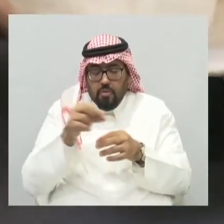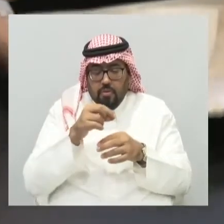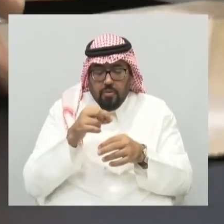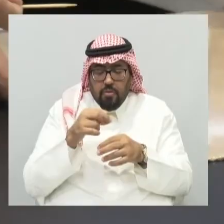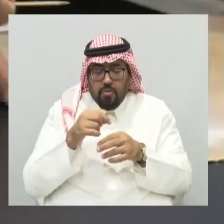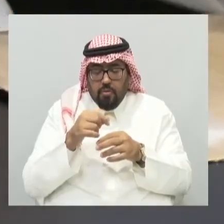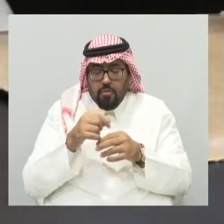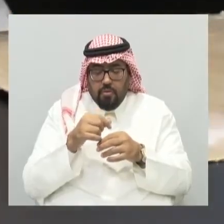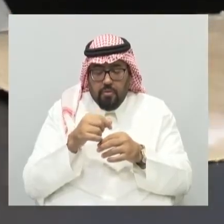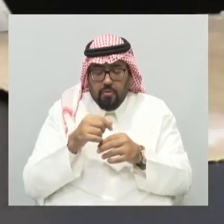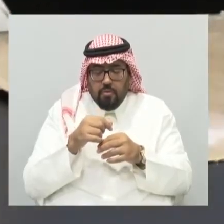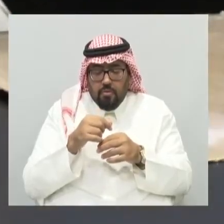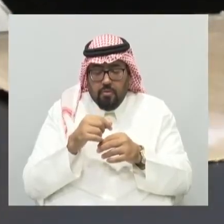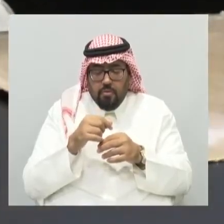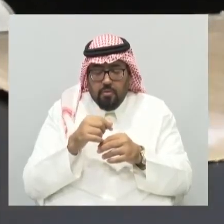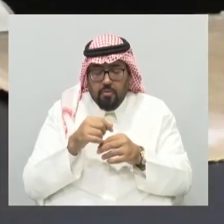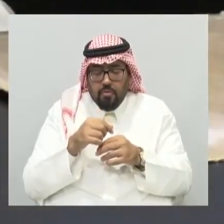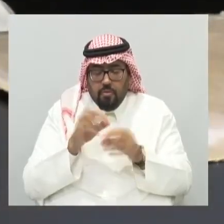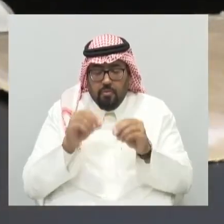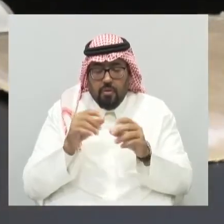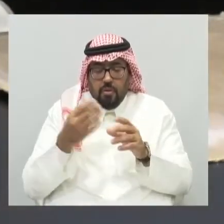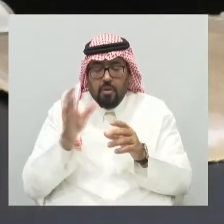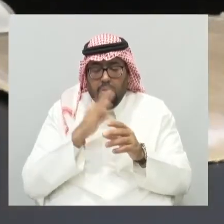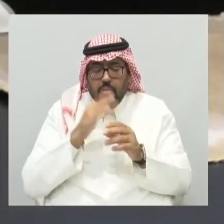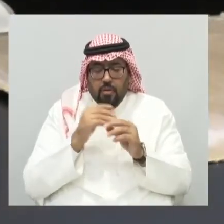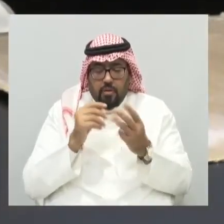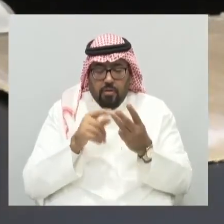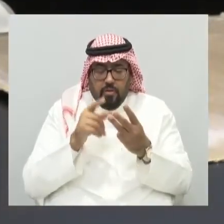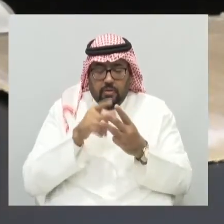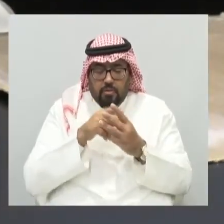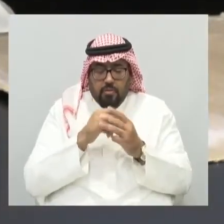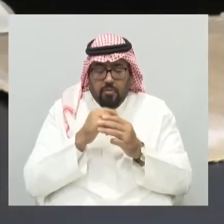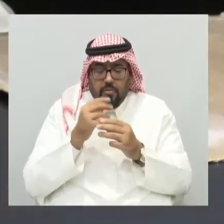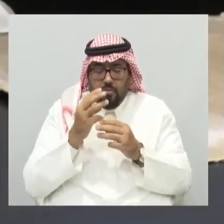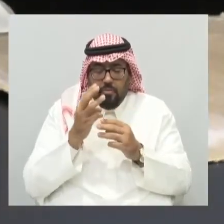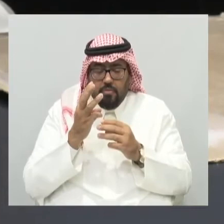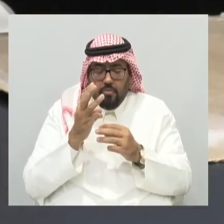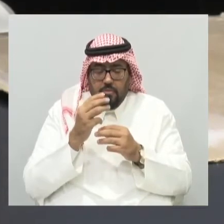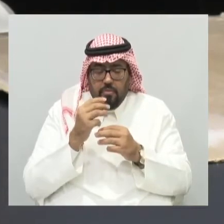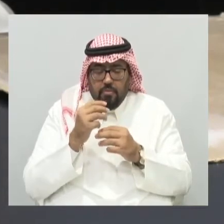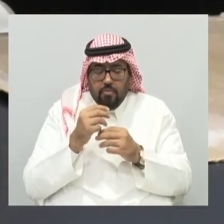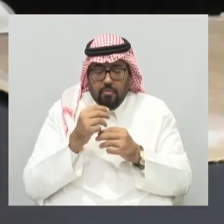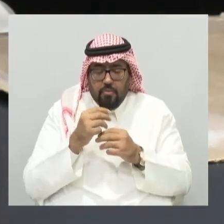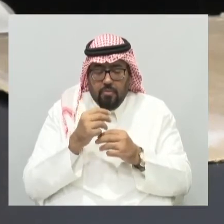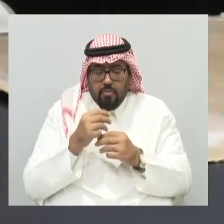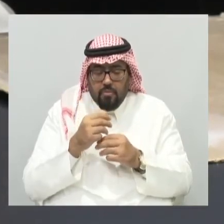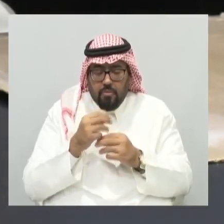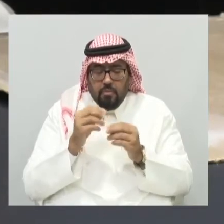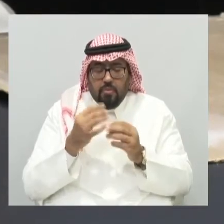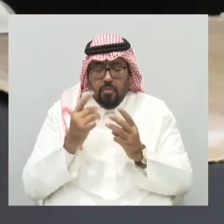طيب هذه الكاسات الثلاث عندنا ثلاث كاسات الاولى